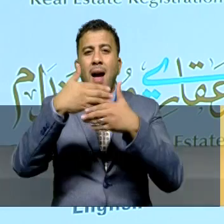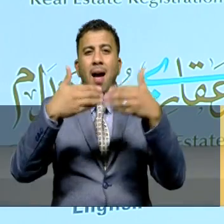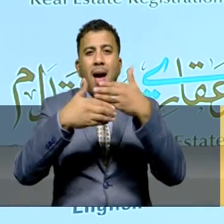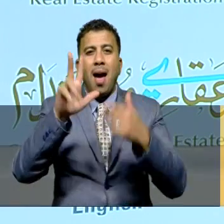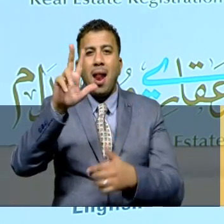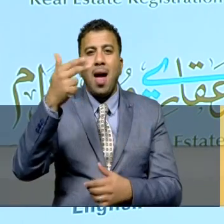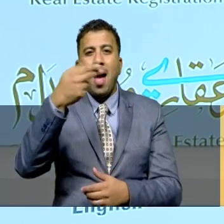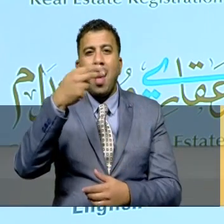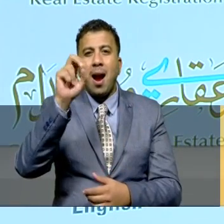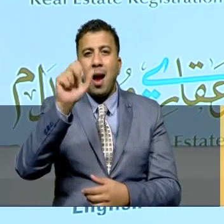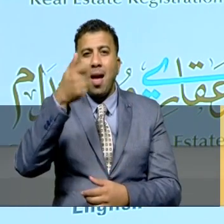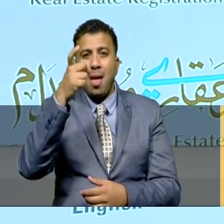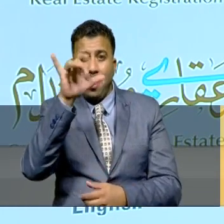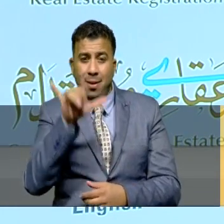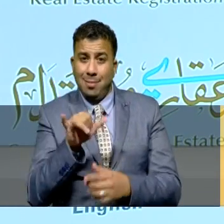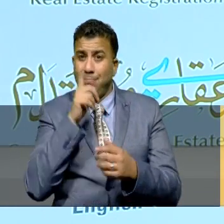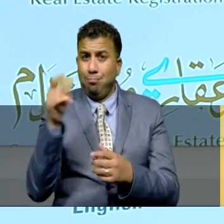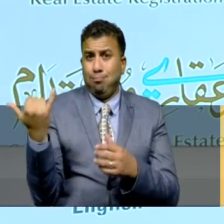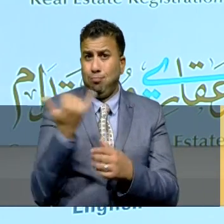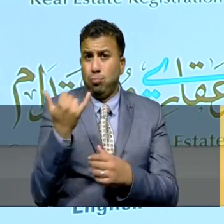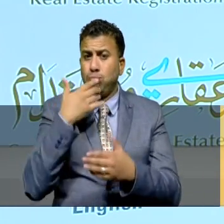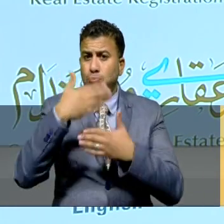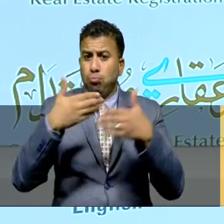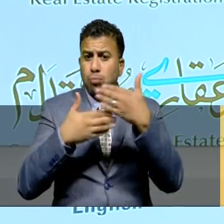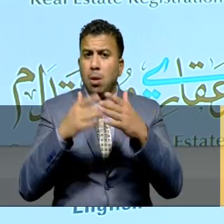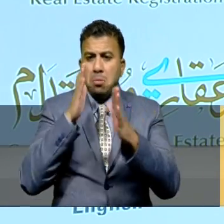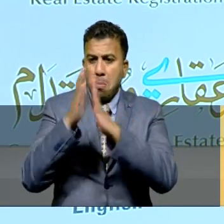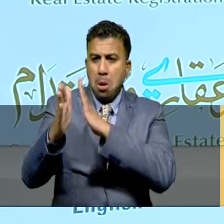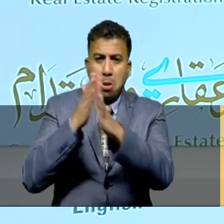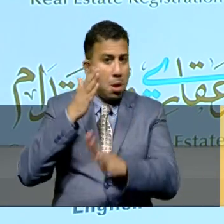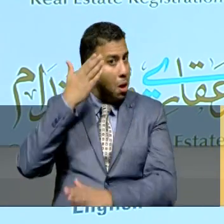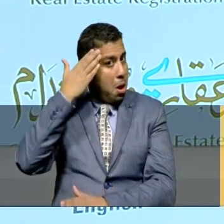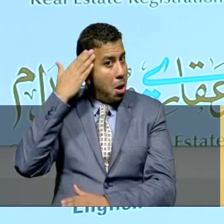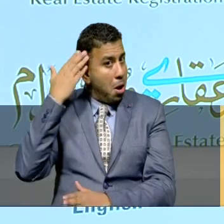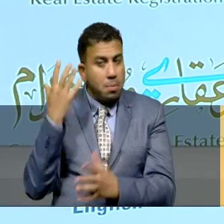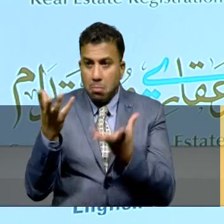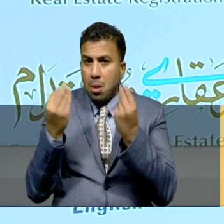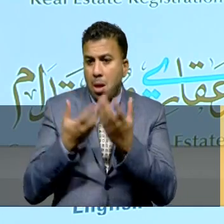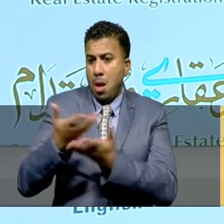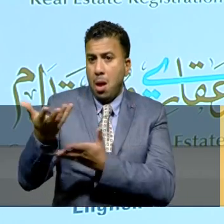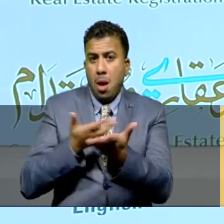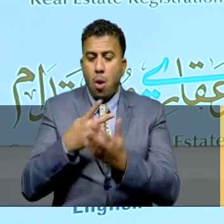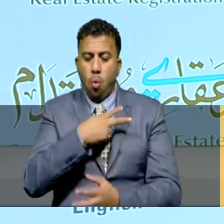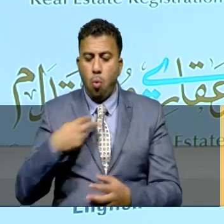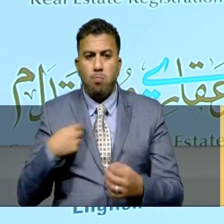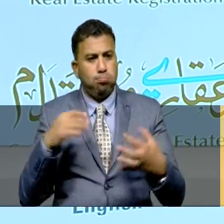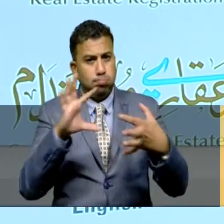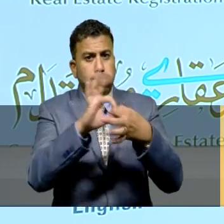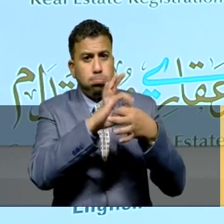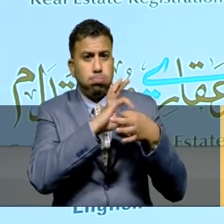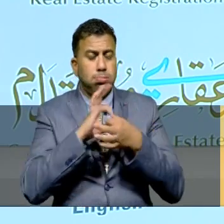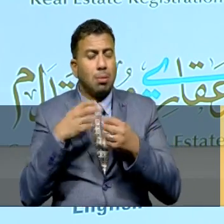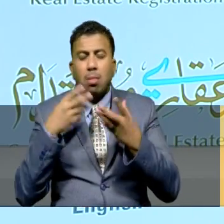من أهم المشاركات في هذا المعرض. طبعا هي من باب تبادل الخبرات، من باب زيادة العلاقات بين الدوائر الحكومية، من باب التعرف